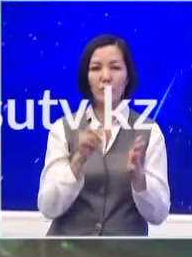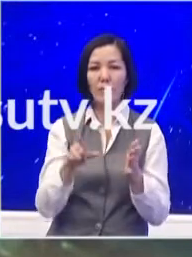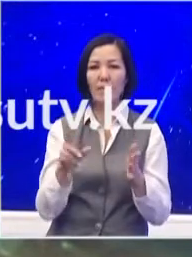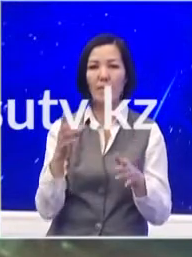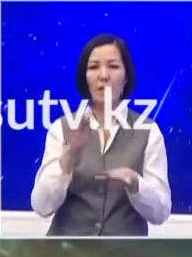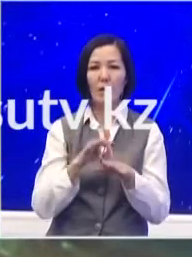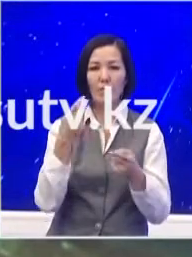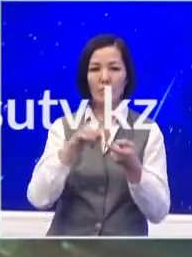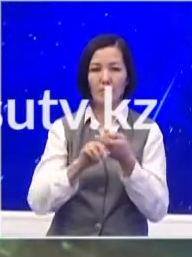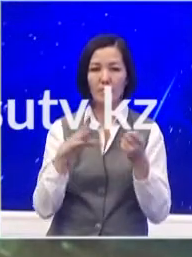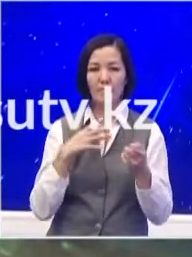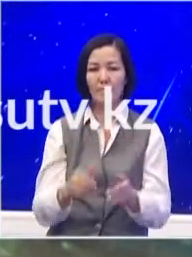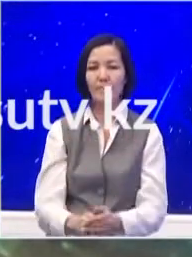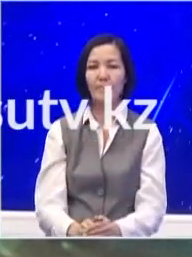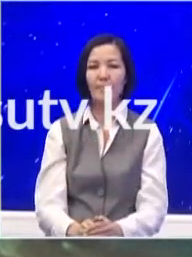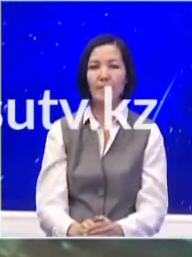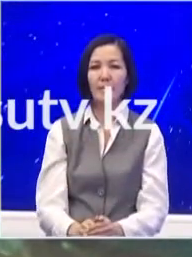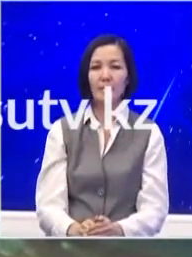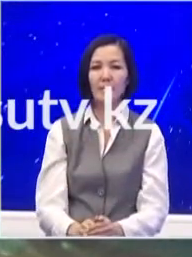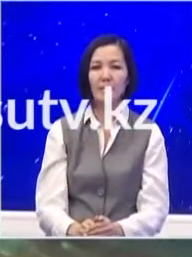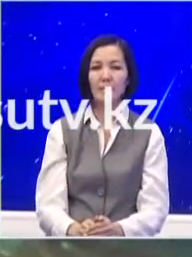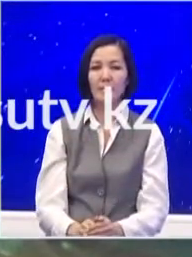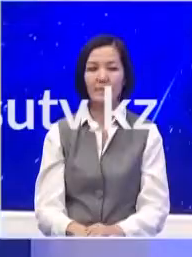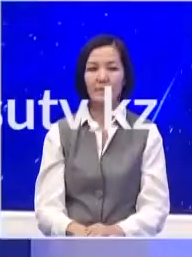2549 адам қауіпті індеттің ілмегіне іліккен.